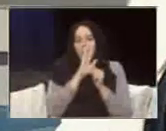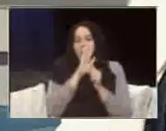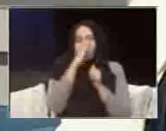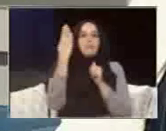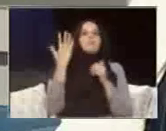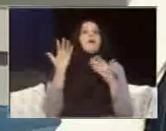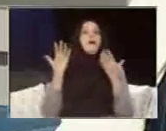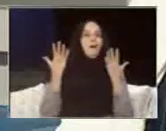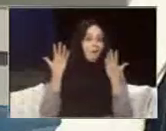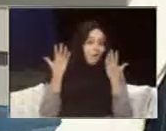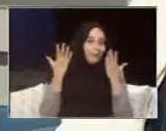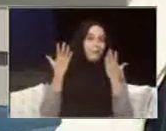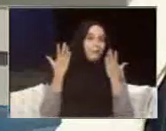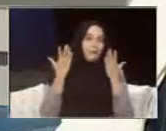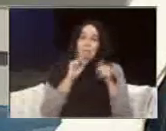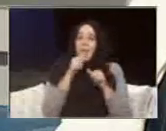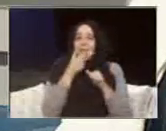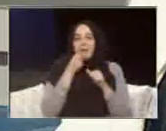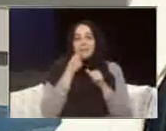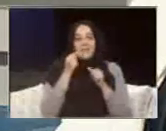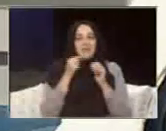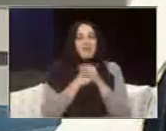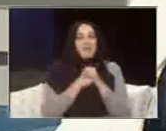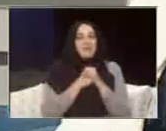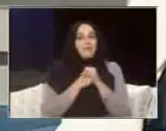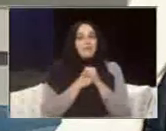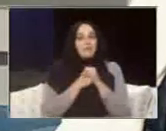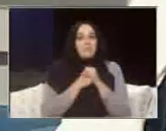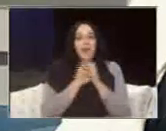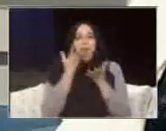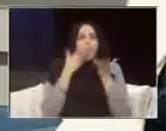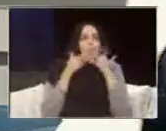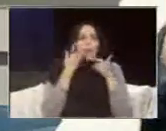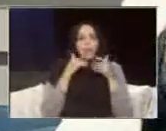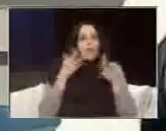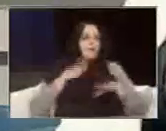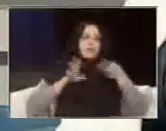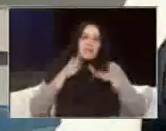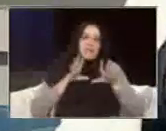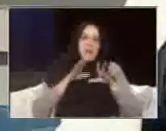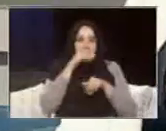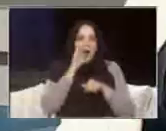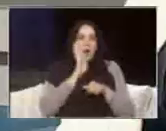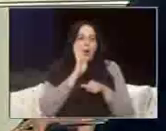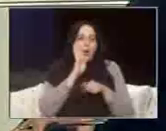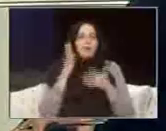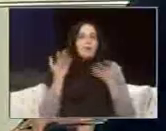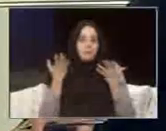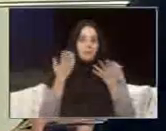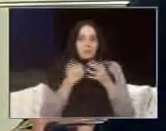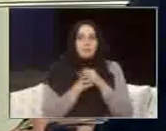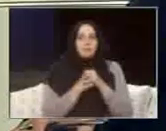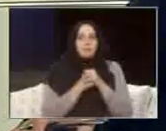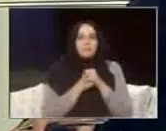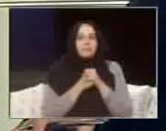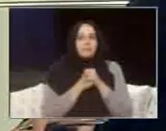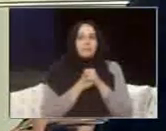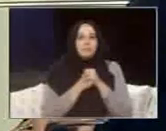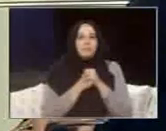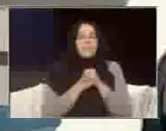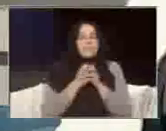المراهقة مرحلة يتبعها ألوان من الإرهاق. وإن الفتاة بعد السفاهة